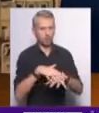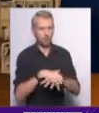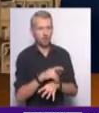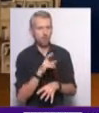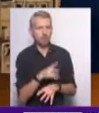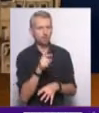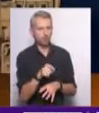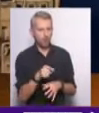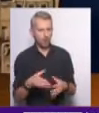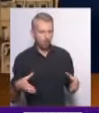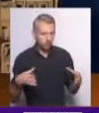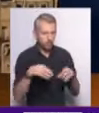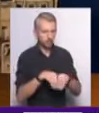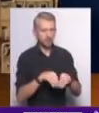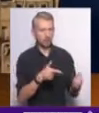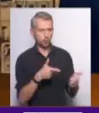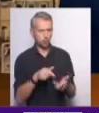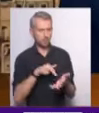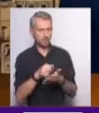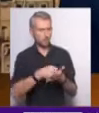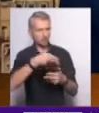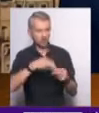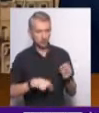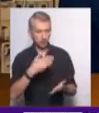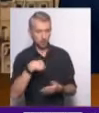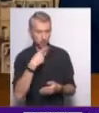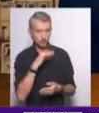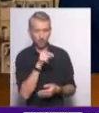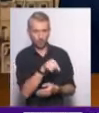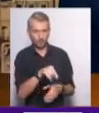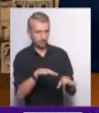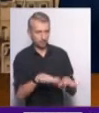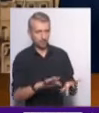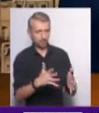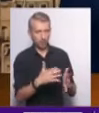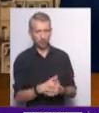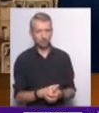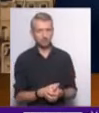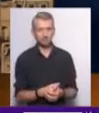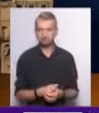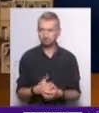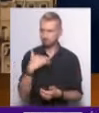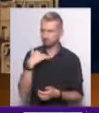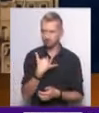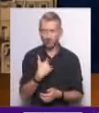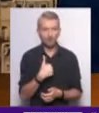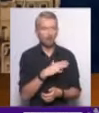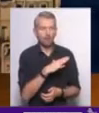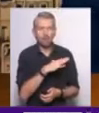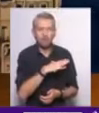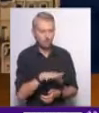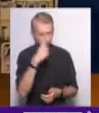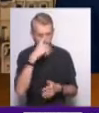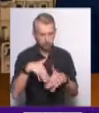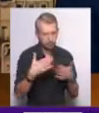наскільки вона готова йти до кінця. Якщо казати про конкретно, знову ж таки, цю ситуацію, то я не був ініціатором